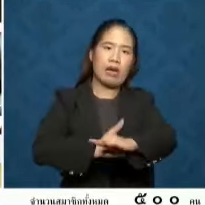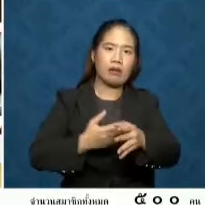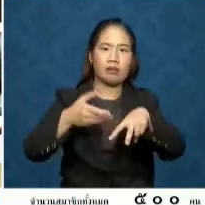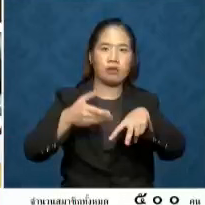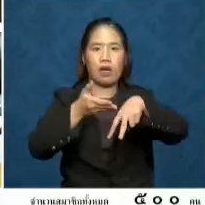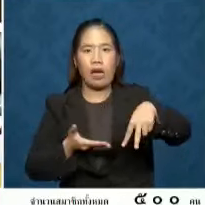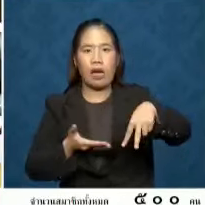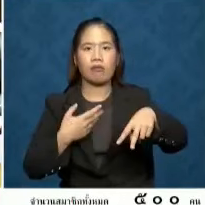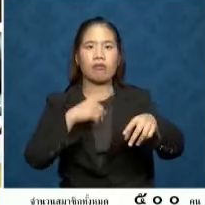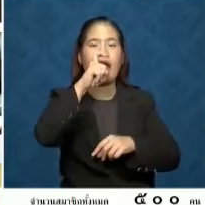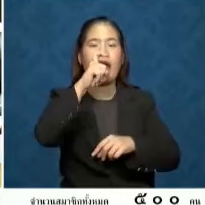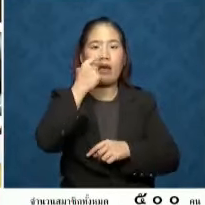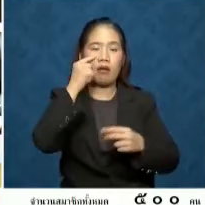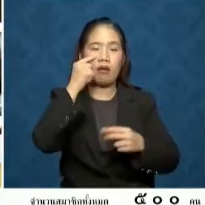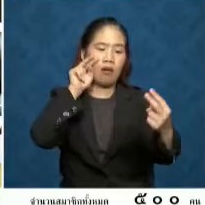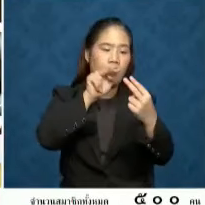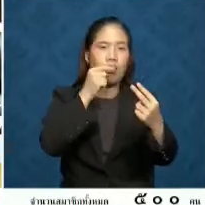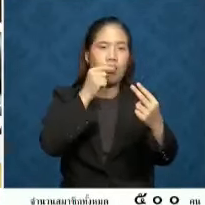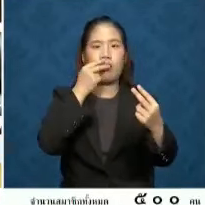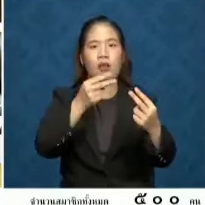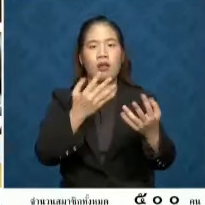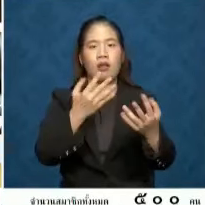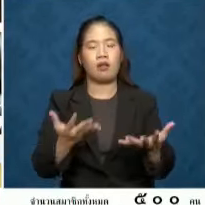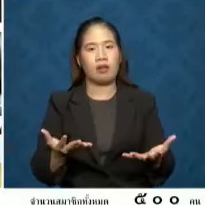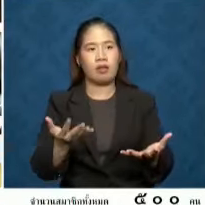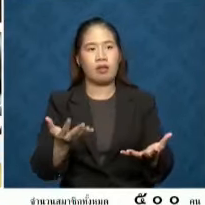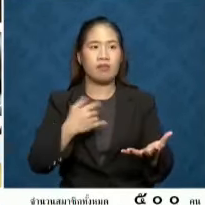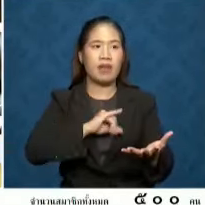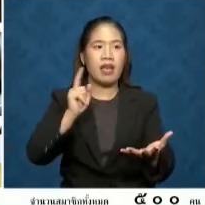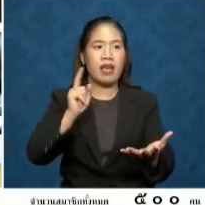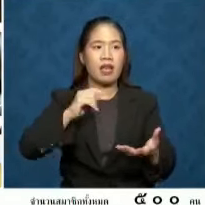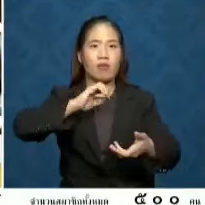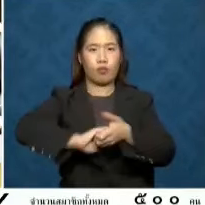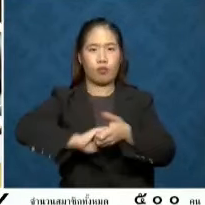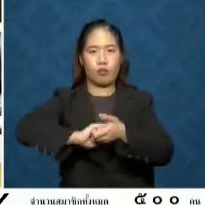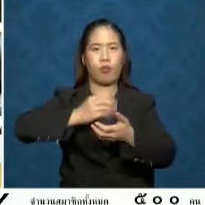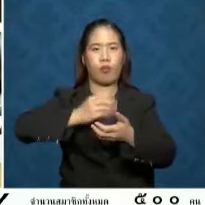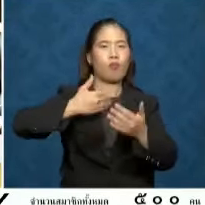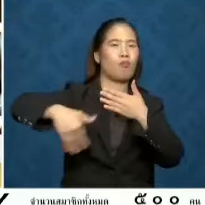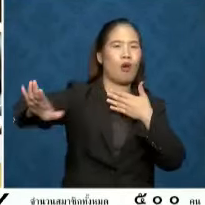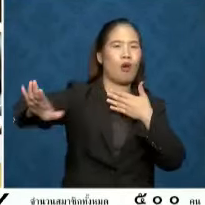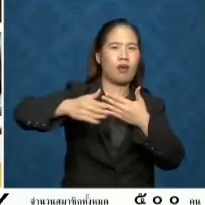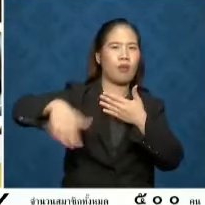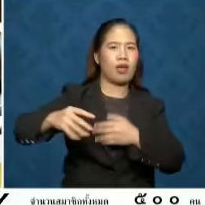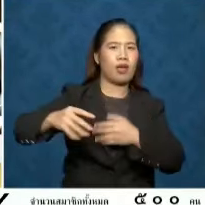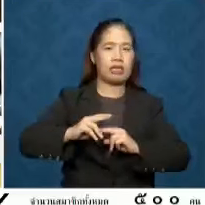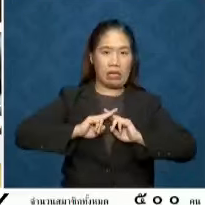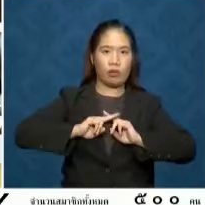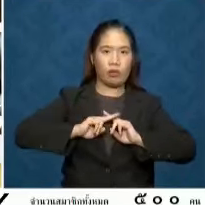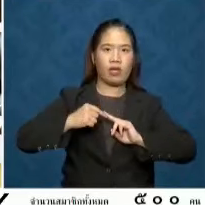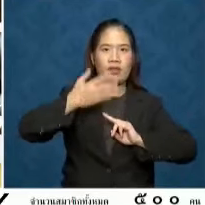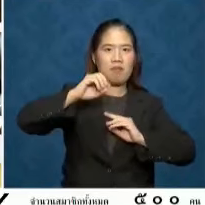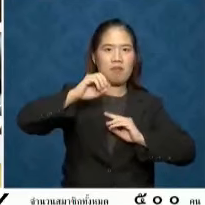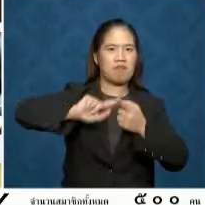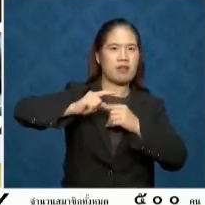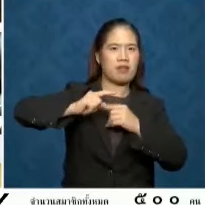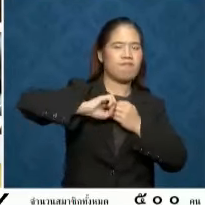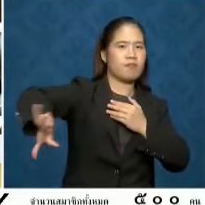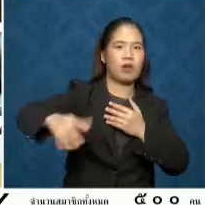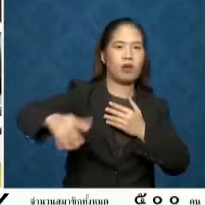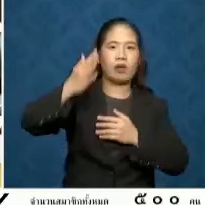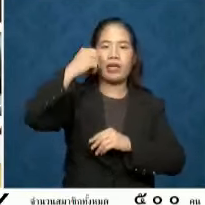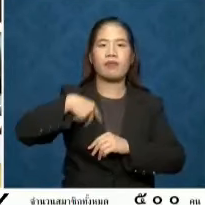พราะตัวเองก็เอาตัวแทบไม่รอดบางคนยอมปล่อยมือผลักเพื่อนรักตัวเองเพื่อที่จะเอาชีวิตรอดไม่งั้นต